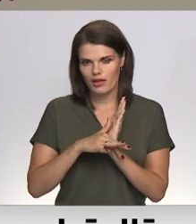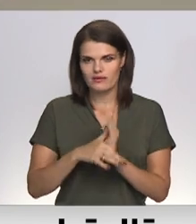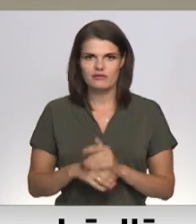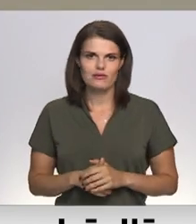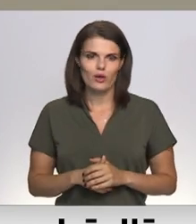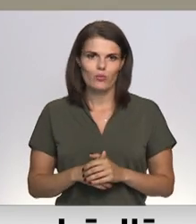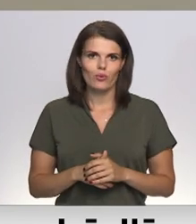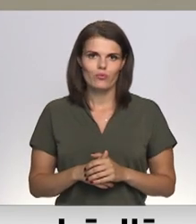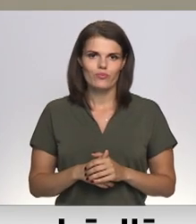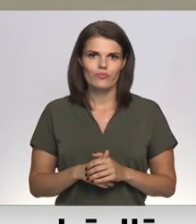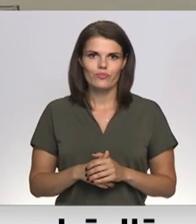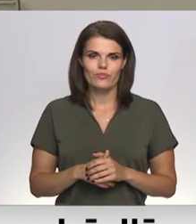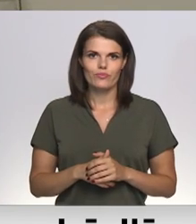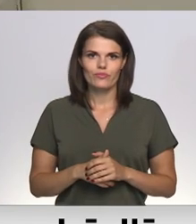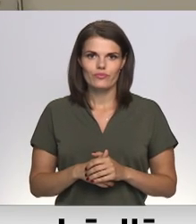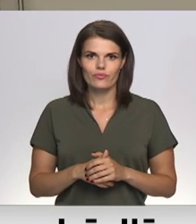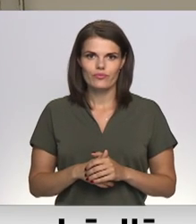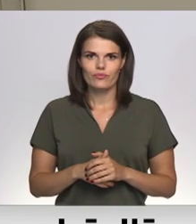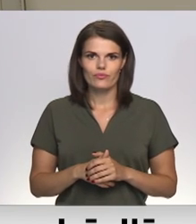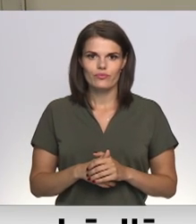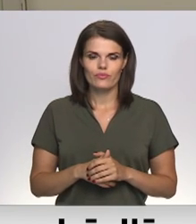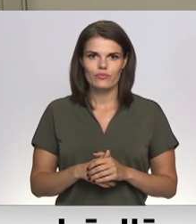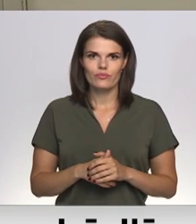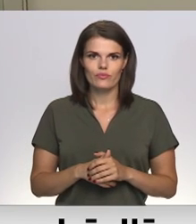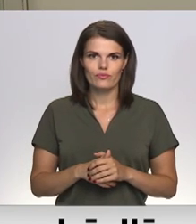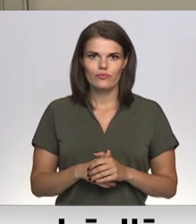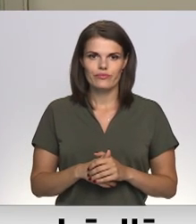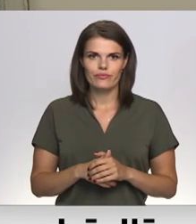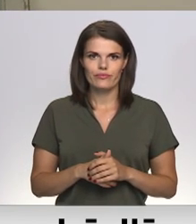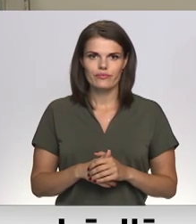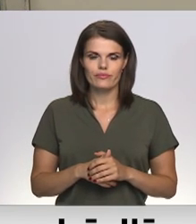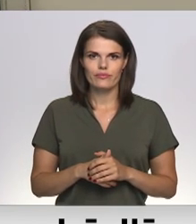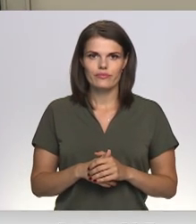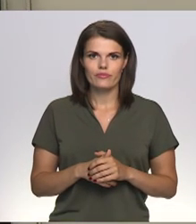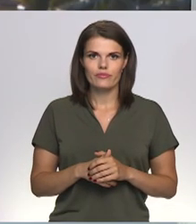Jūza Kalve, Latvijas televīzija no Svanzijas, Lielbritānijā.